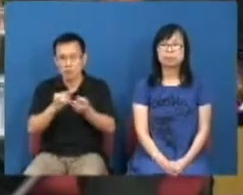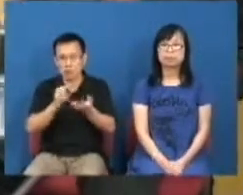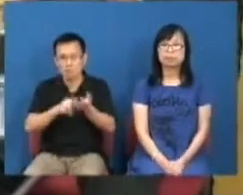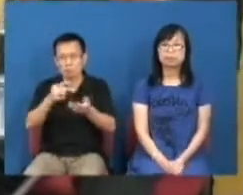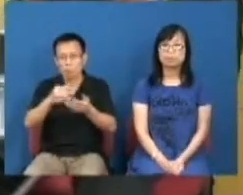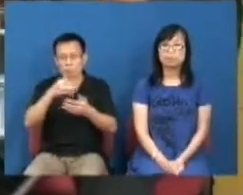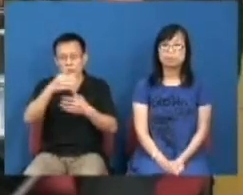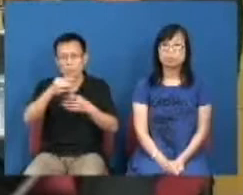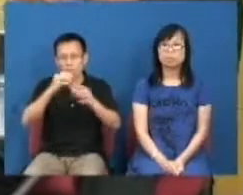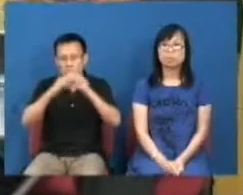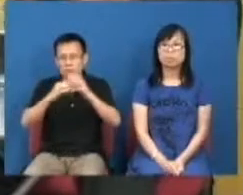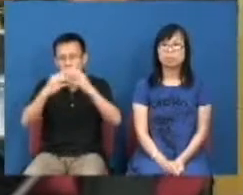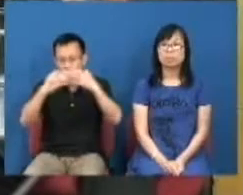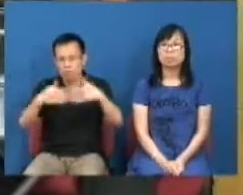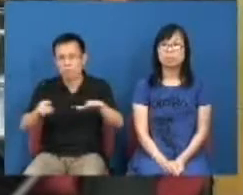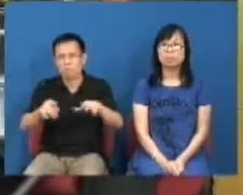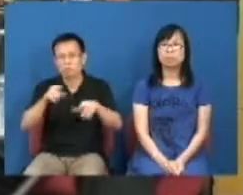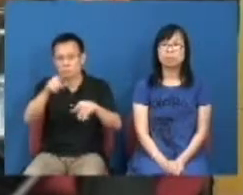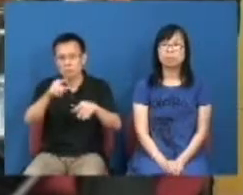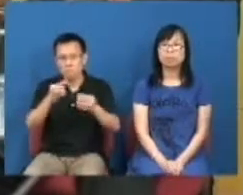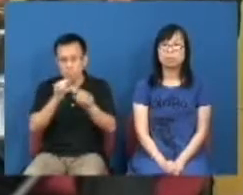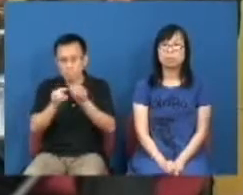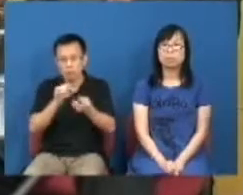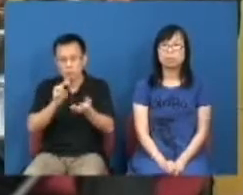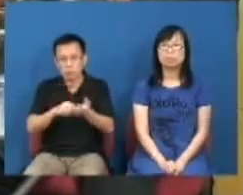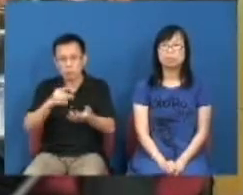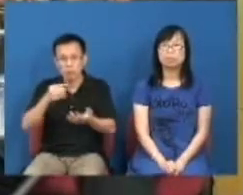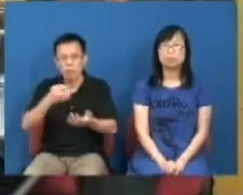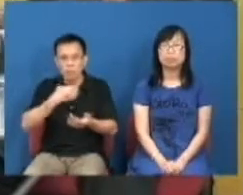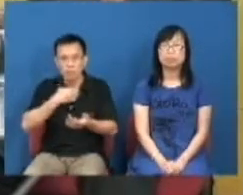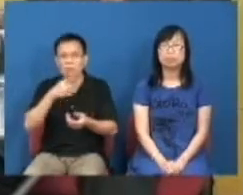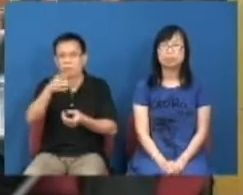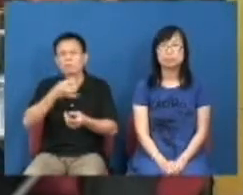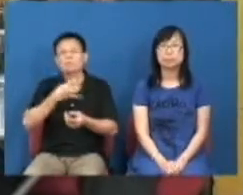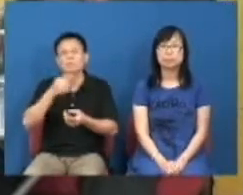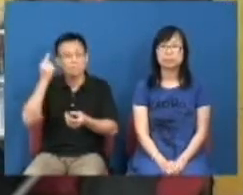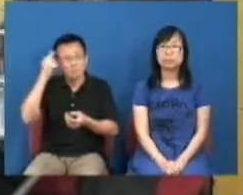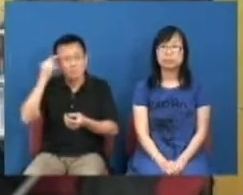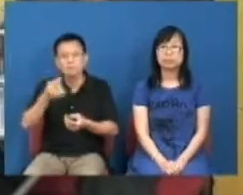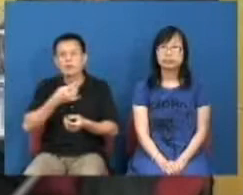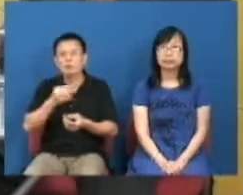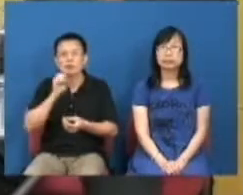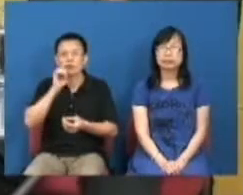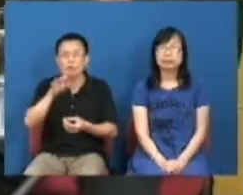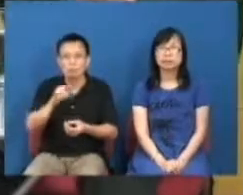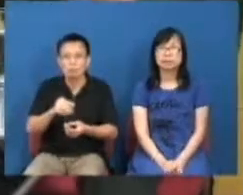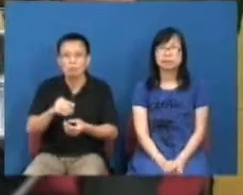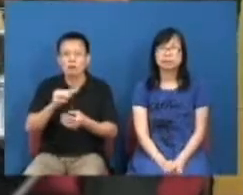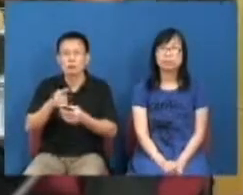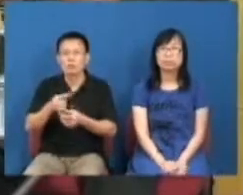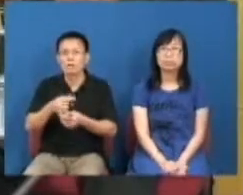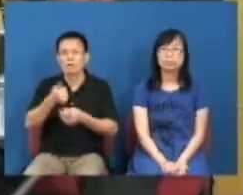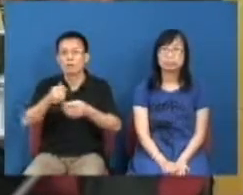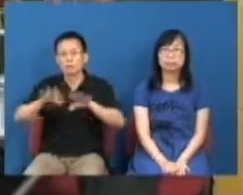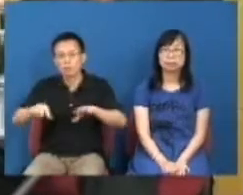曬啦。喺個調解嘅時候咧，你個資訊其實好困難嘅，你未必識嘅，你未必講得到嘅。咁喺個調解，我